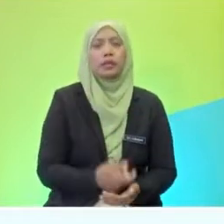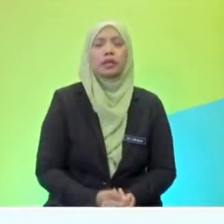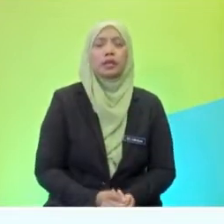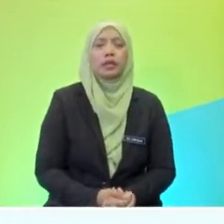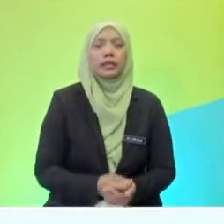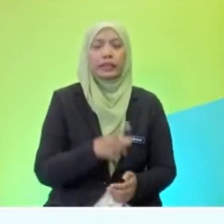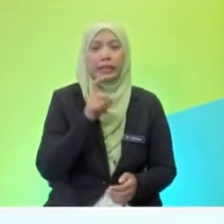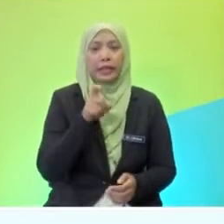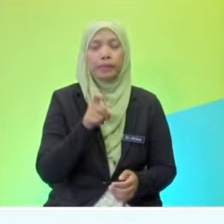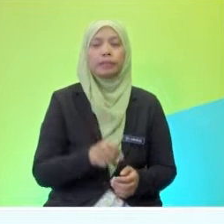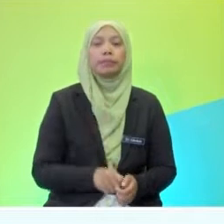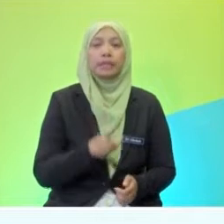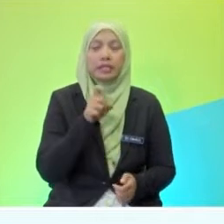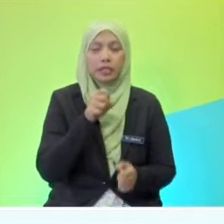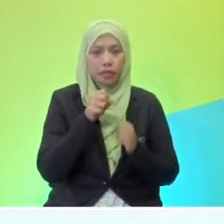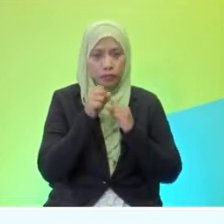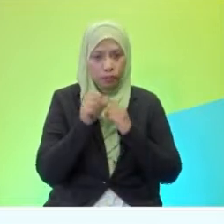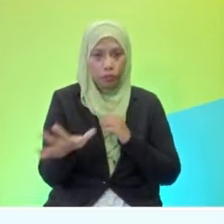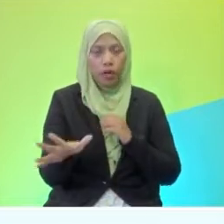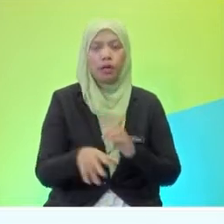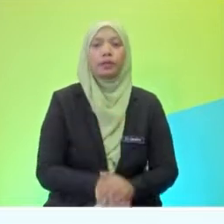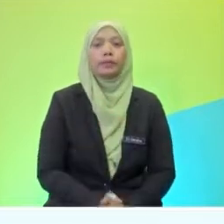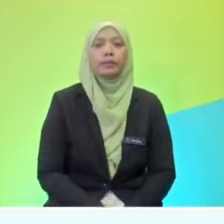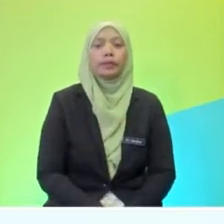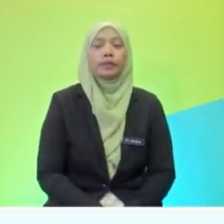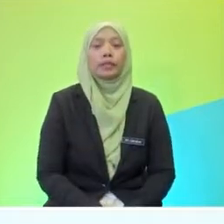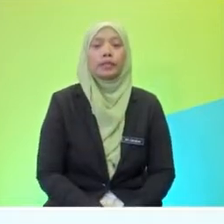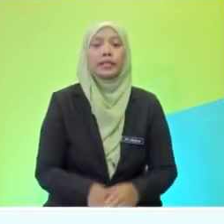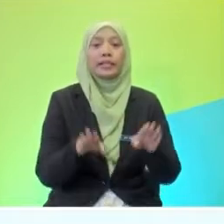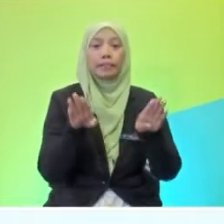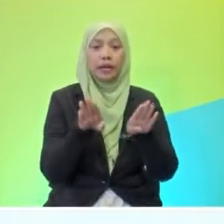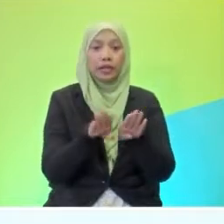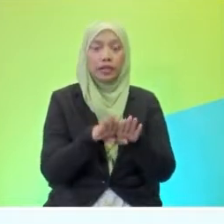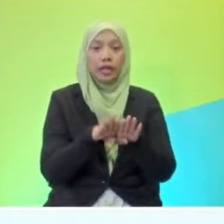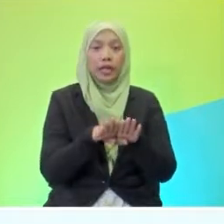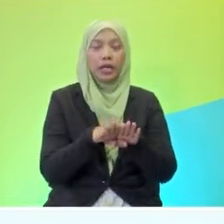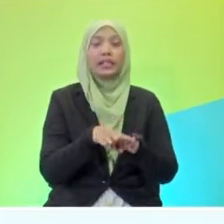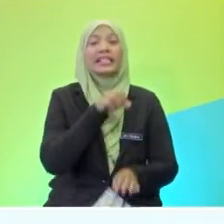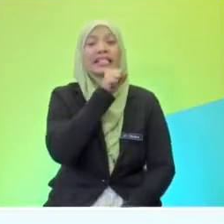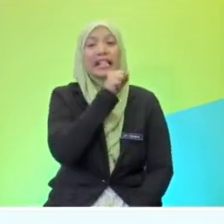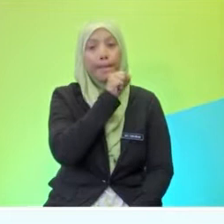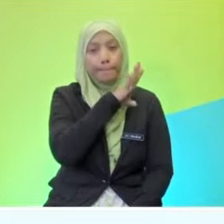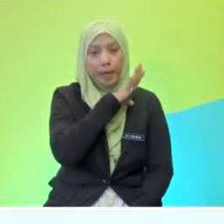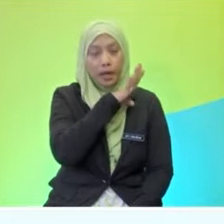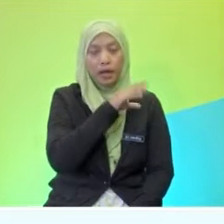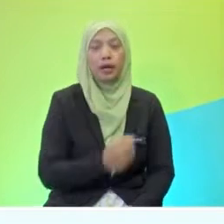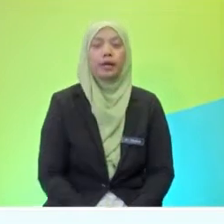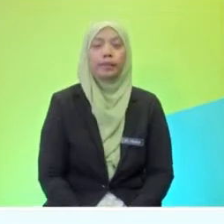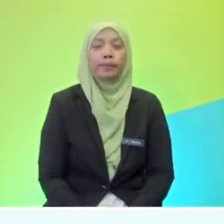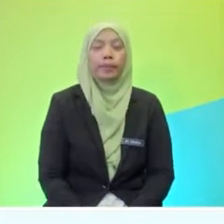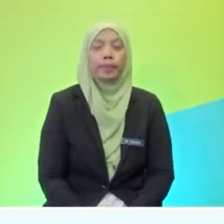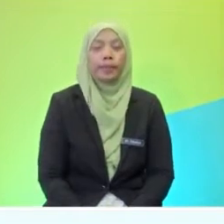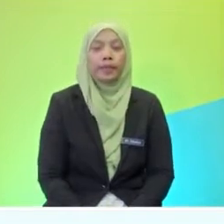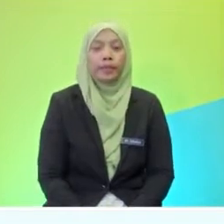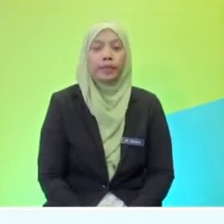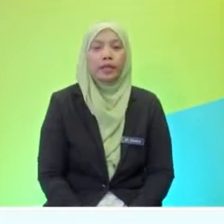perlu dilupuskan oke iya juga dikenali sebagai nama dia sampah Betul tak sekolah kita